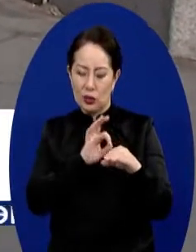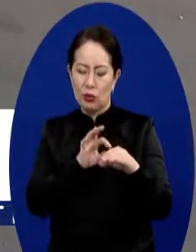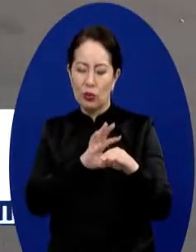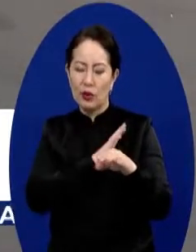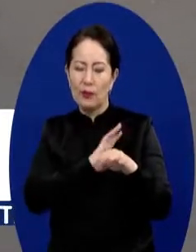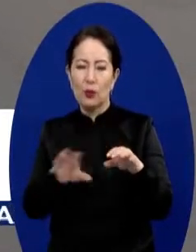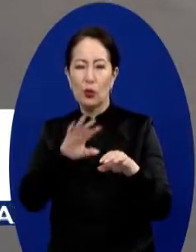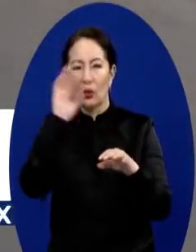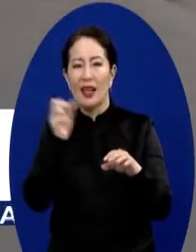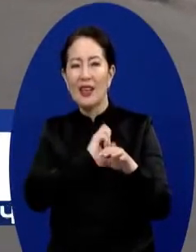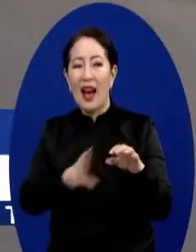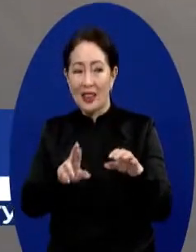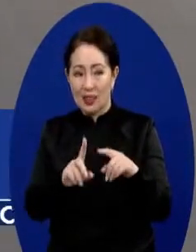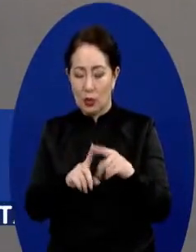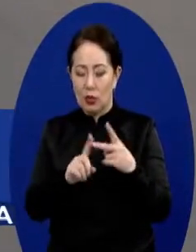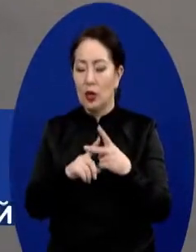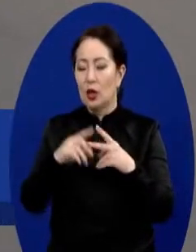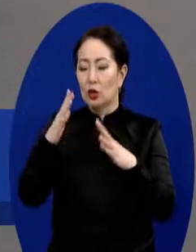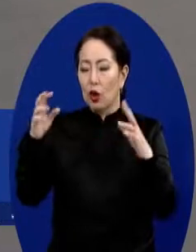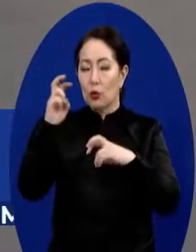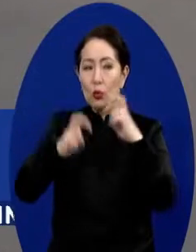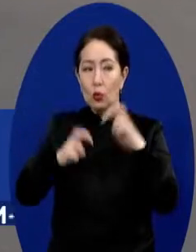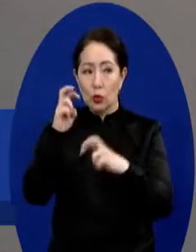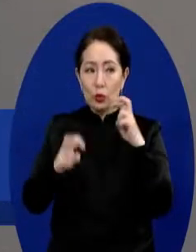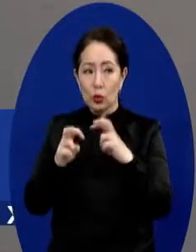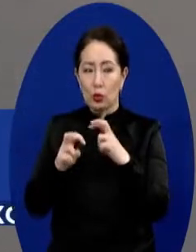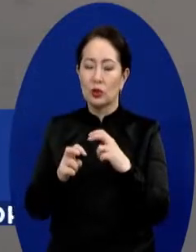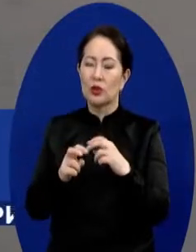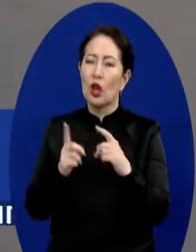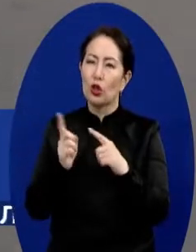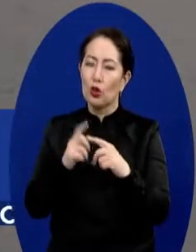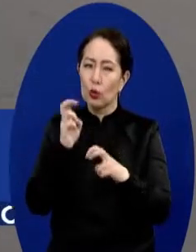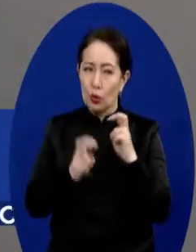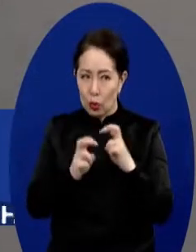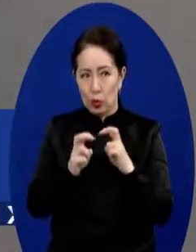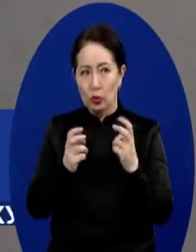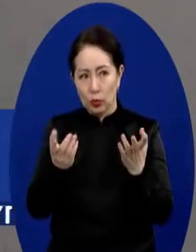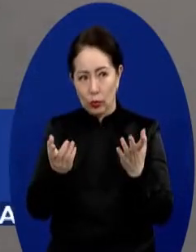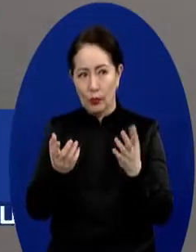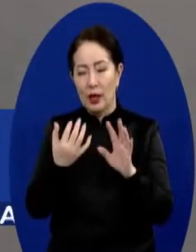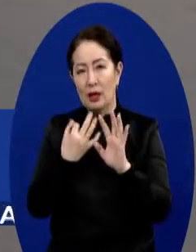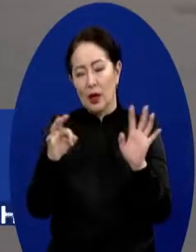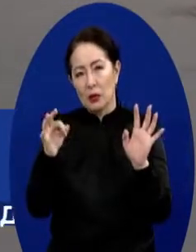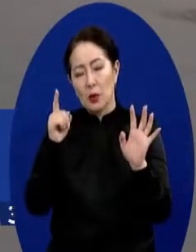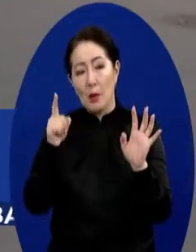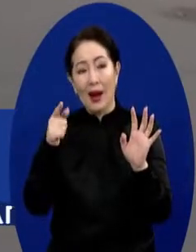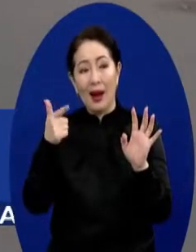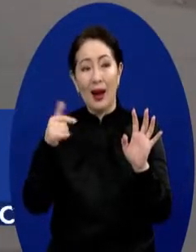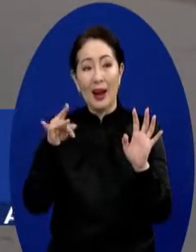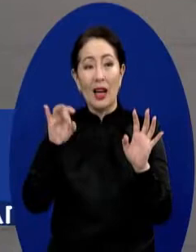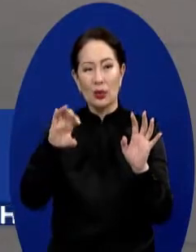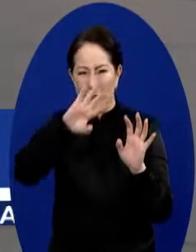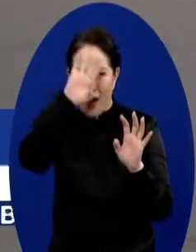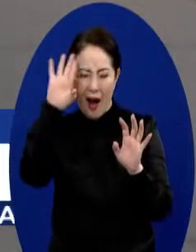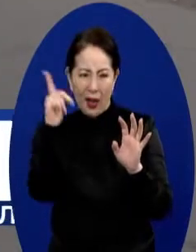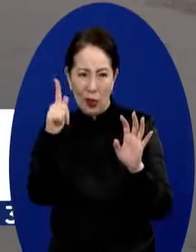хаягдчихдаг. Том том үйлдвэрүүд одоо металл боловсруулах үйлдвэрүүдээс 800 мянган градусын тийм